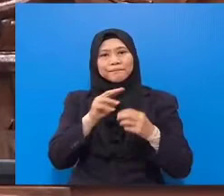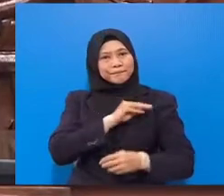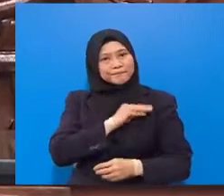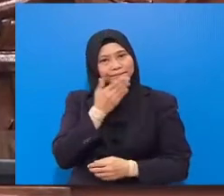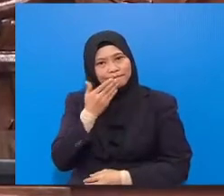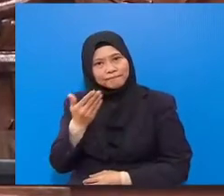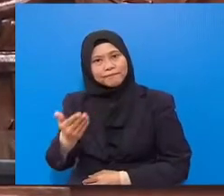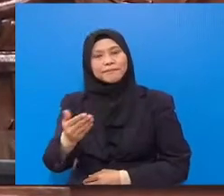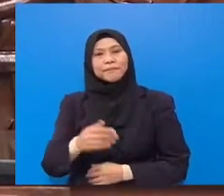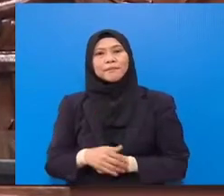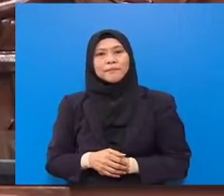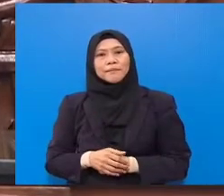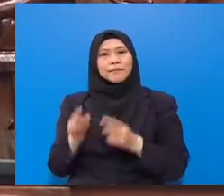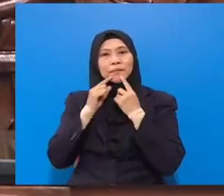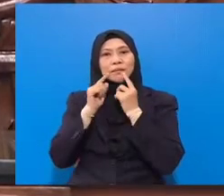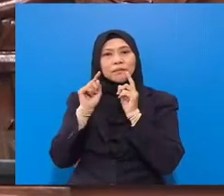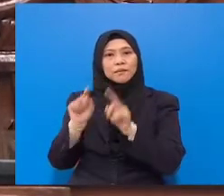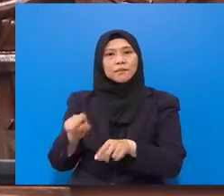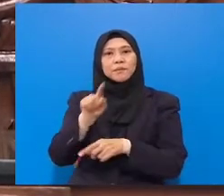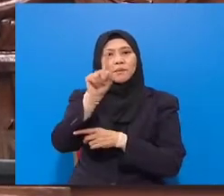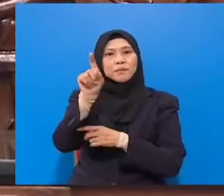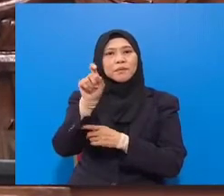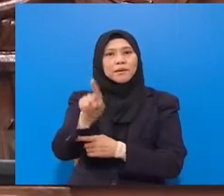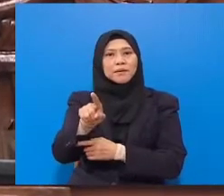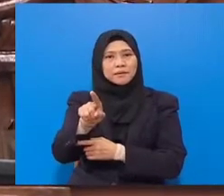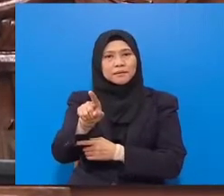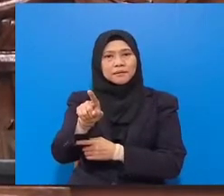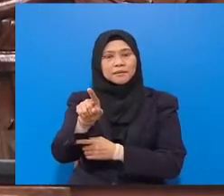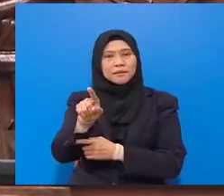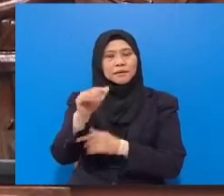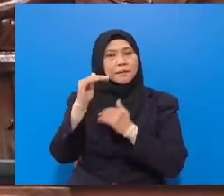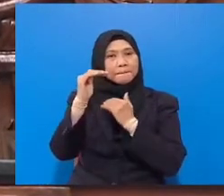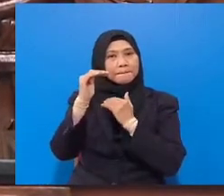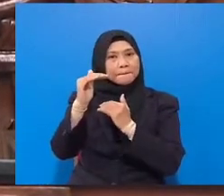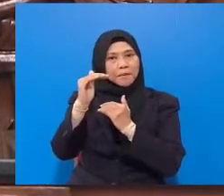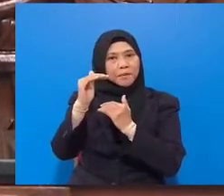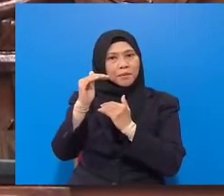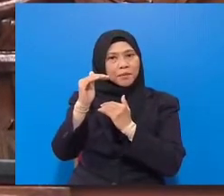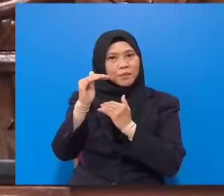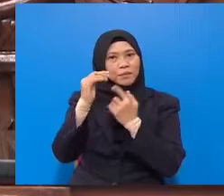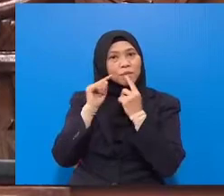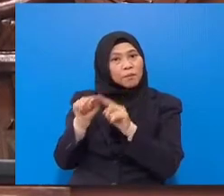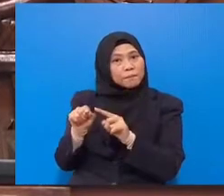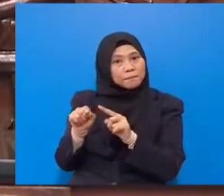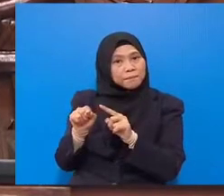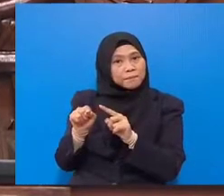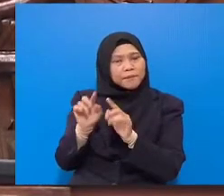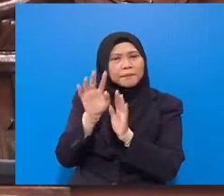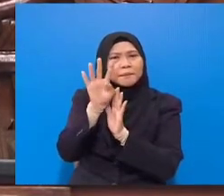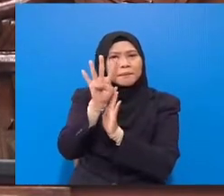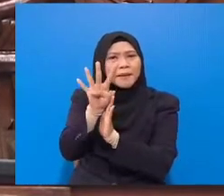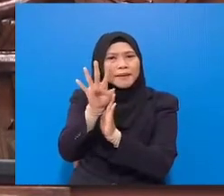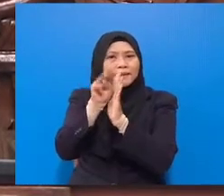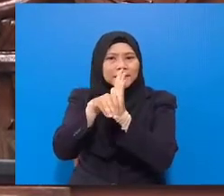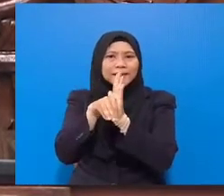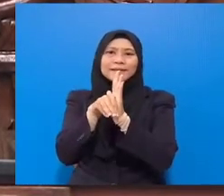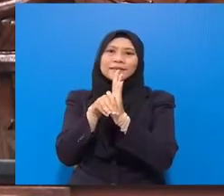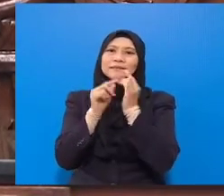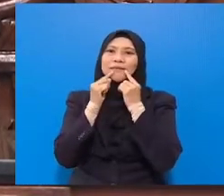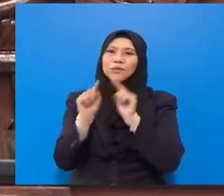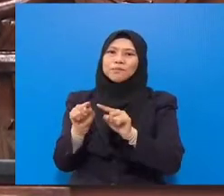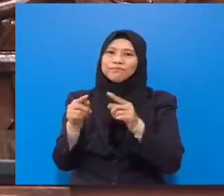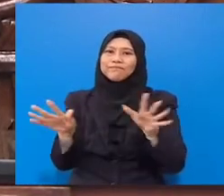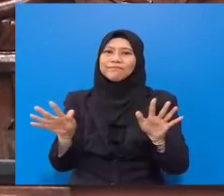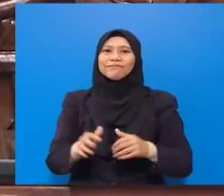menteri beliau menjawab soalan dalam tempo ke-4 menit